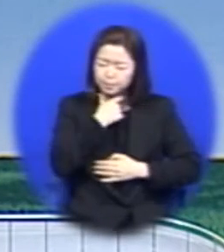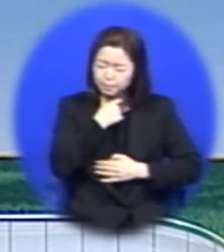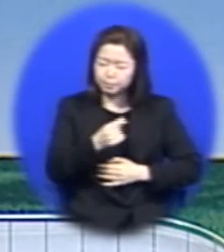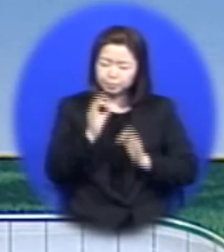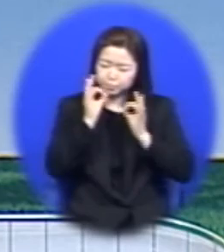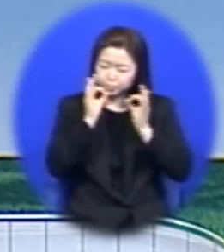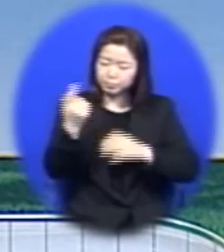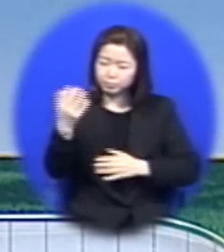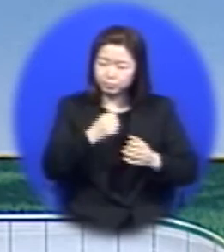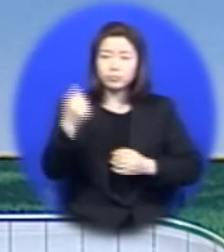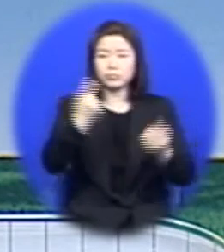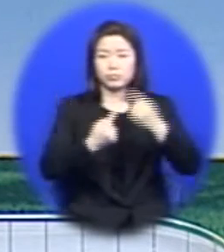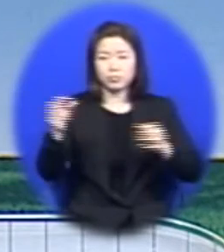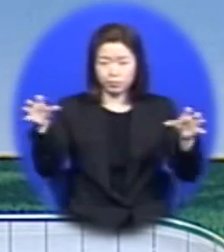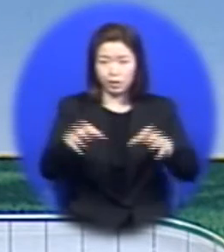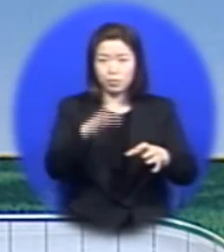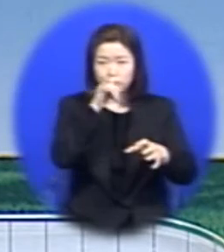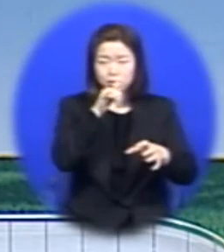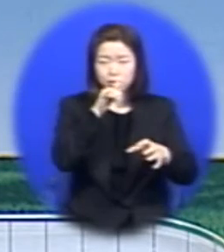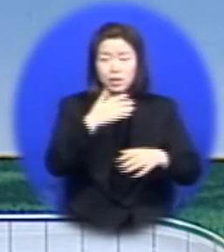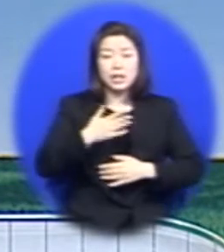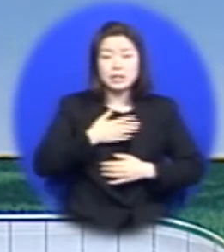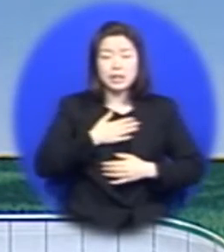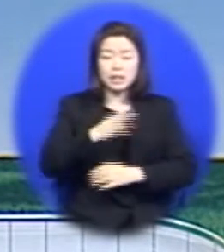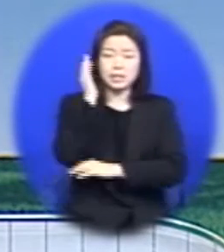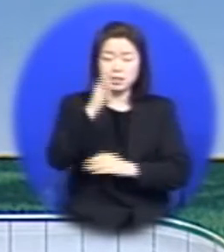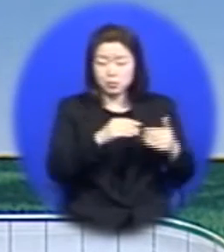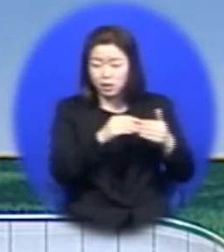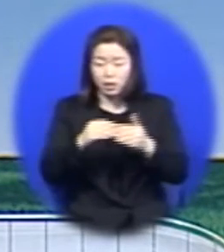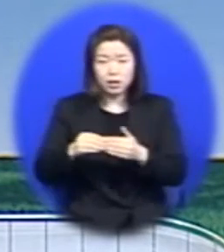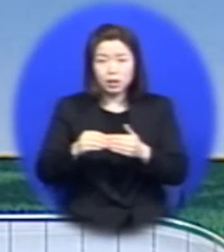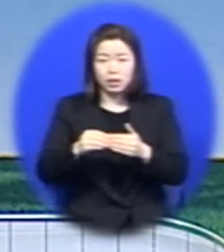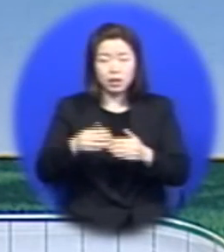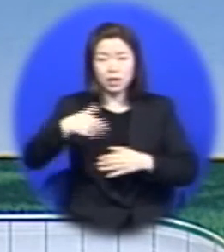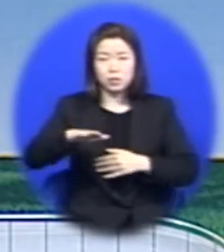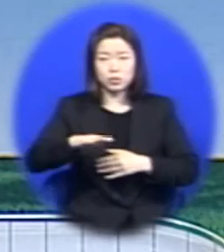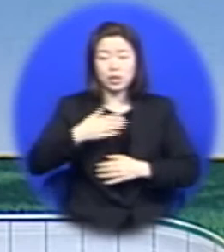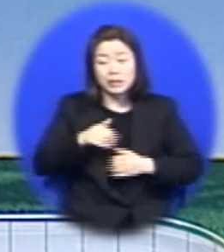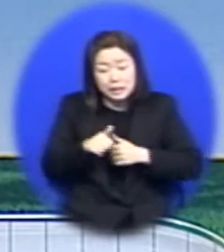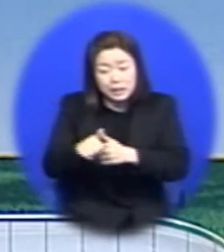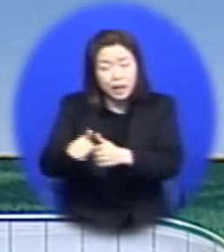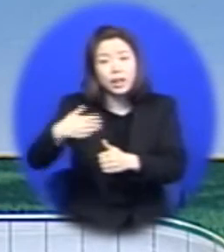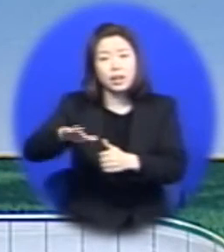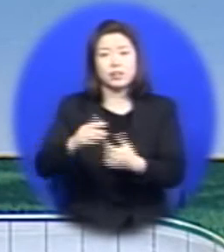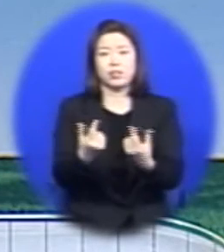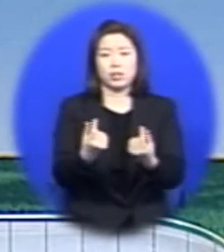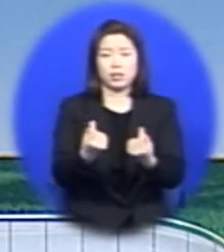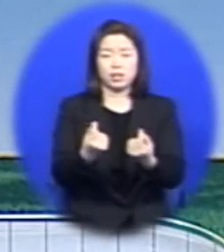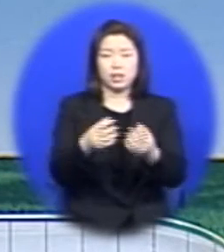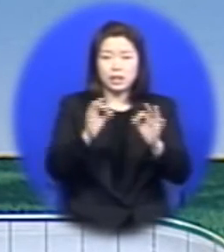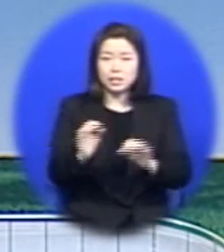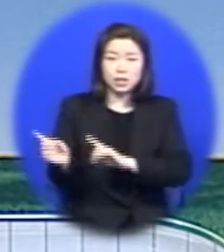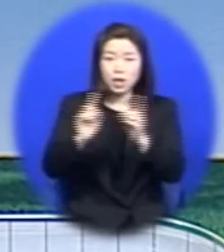모여요. 제가 세미나를 인도하는 게 아니고 저는 그냥 끌려가는 것 같아요. 이제는 부흥회도 인도하러